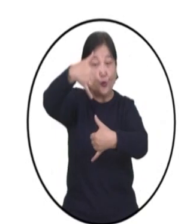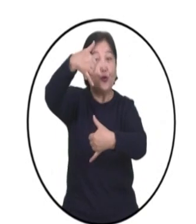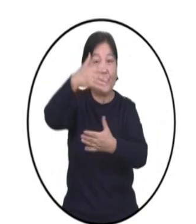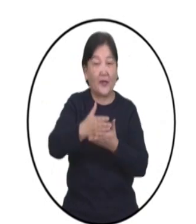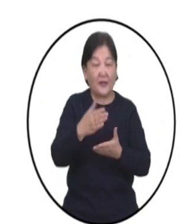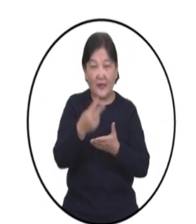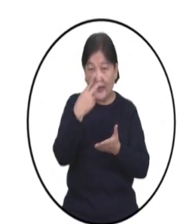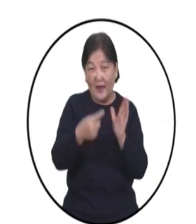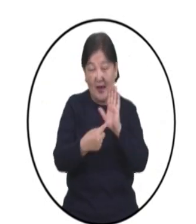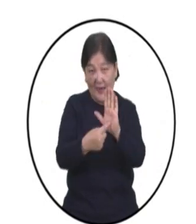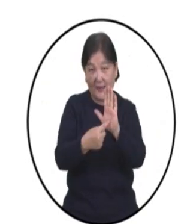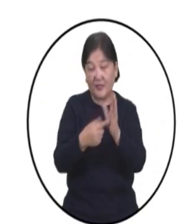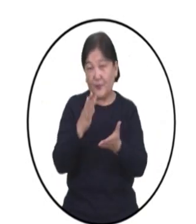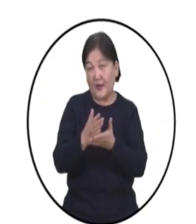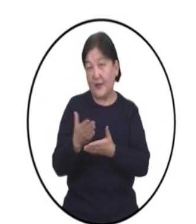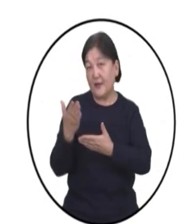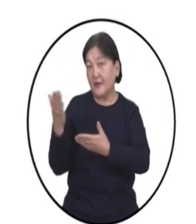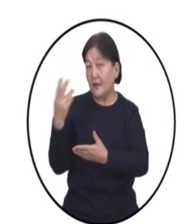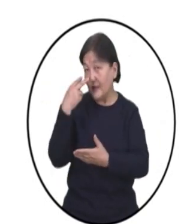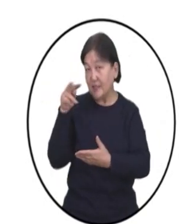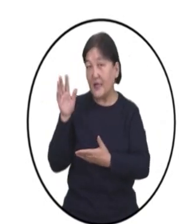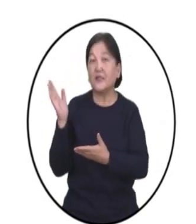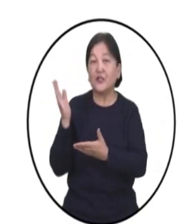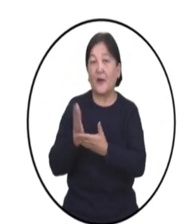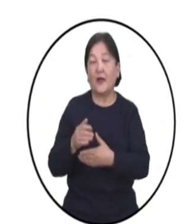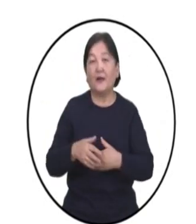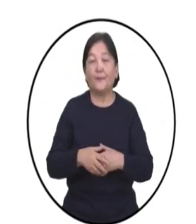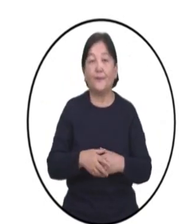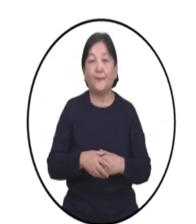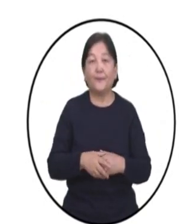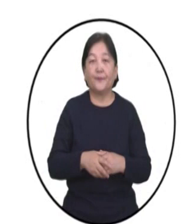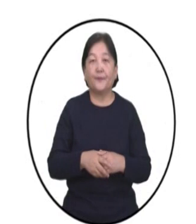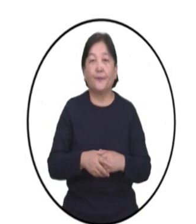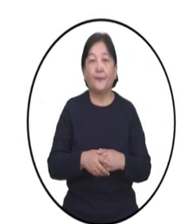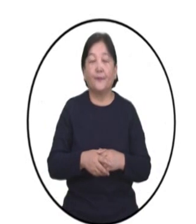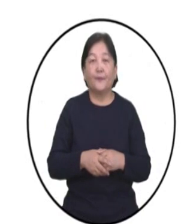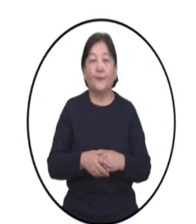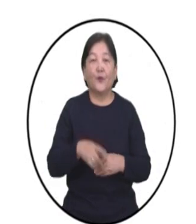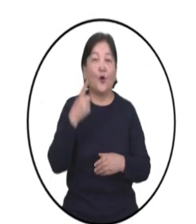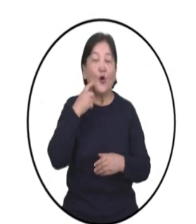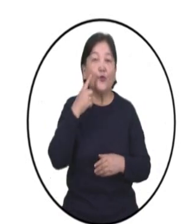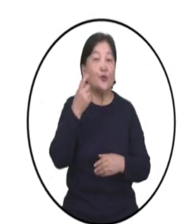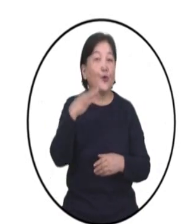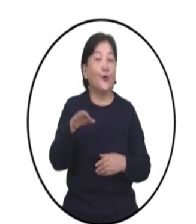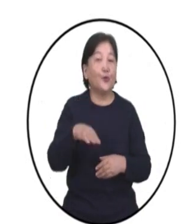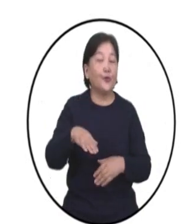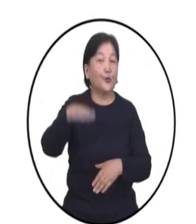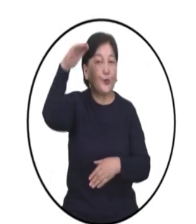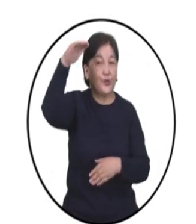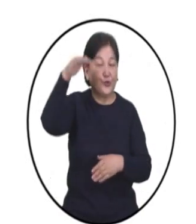магадлал бол магадaltaа байгаа нь эндээс харагдаж байна. За ингээд охтын хувьд бол дундаж өндөр